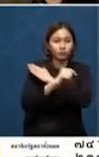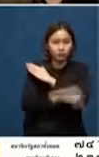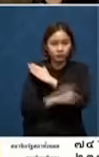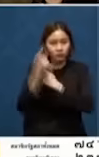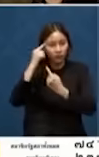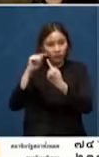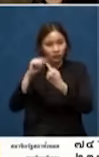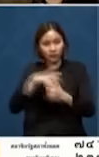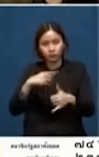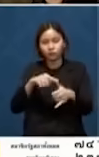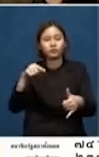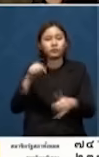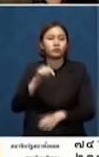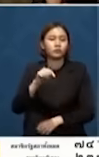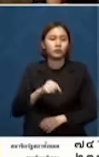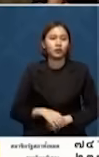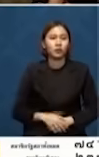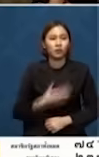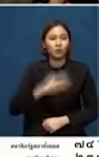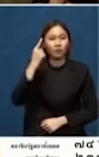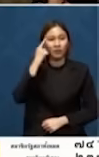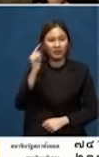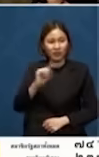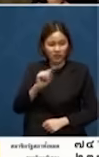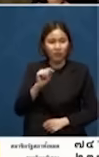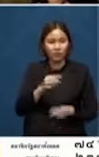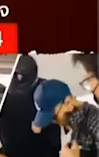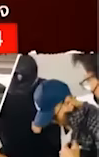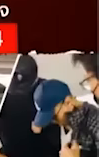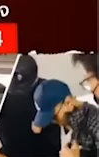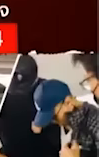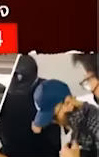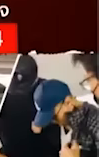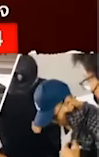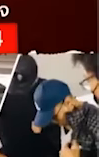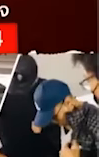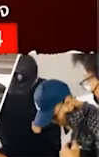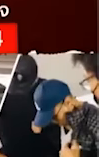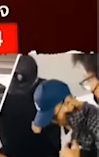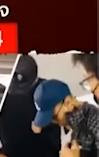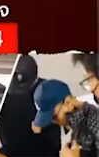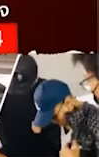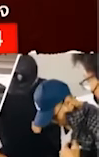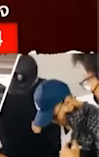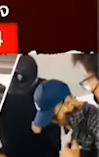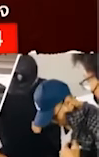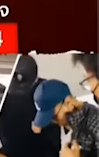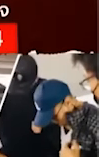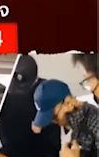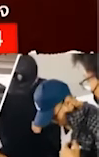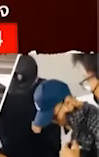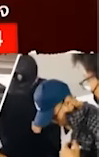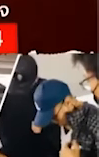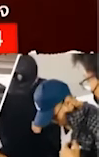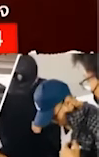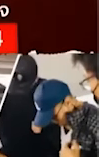วมว่าทุกคนออกมาใช้สิทธิ์ทางการเมืองโดยบริสุทธิ์แต่ถ้าไปตรวจสอบลึกลงไปเนี่ยจะเห็นพฤติกรรมความผิดของจำนวน